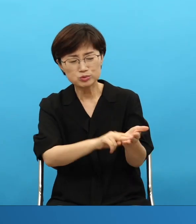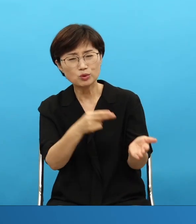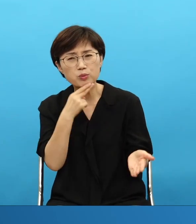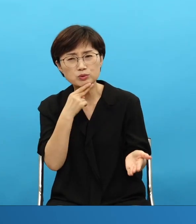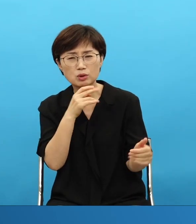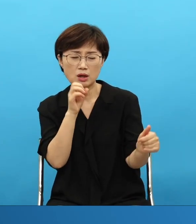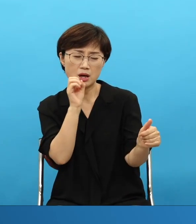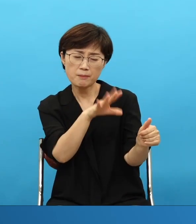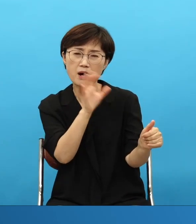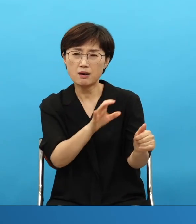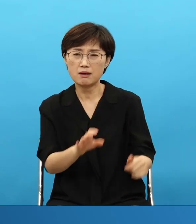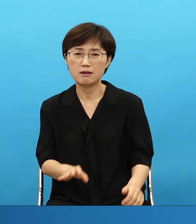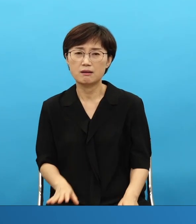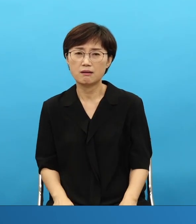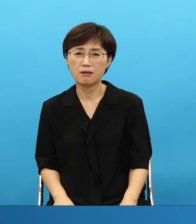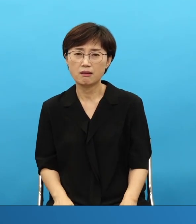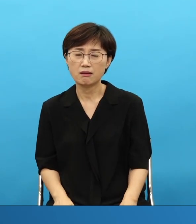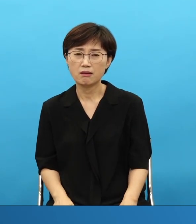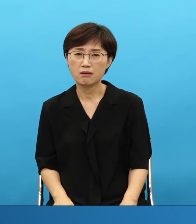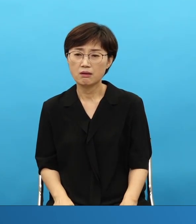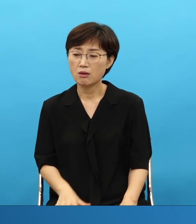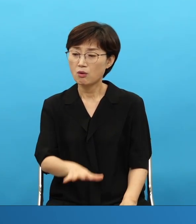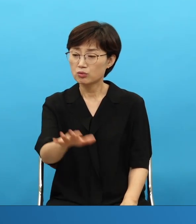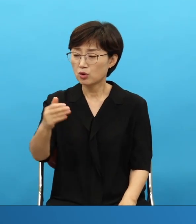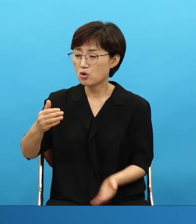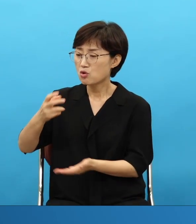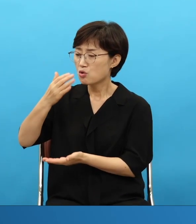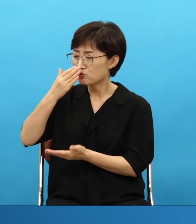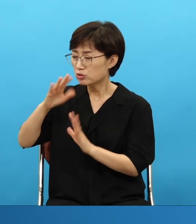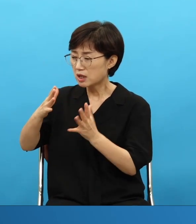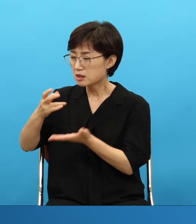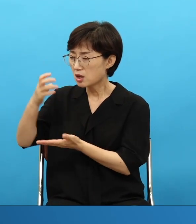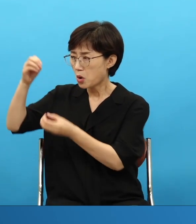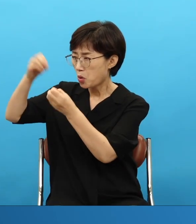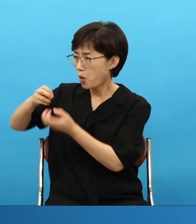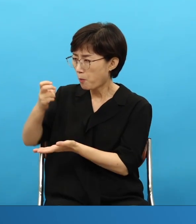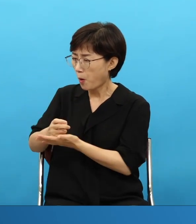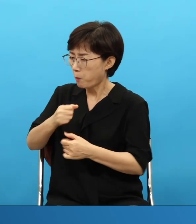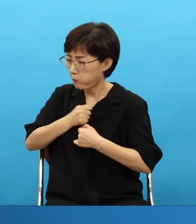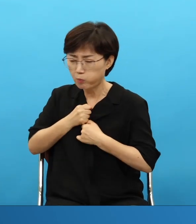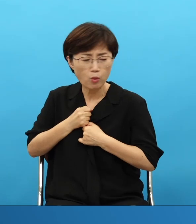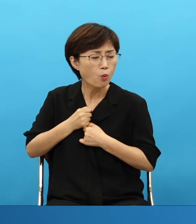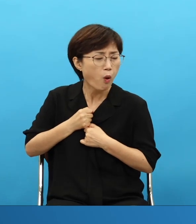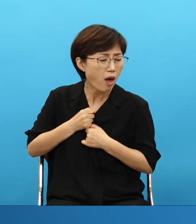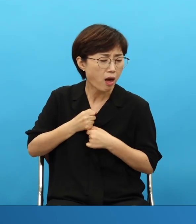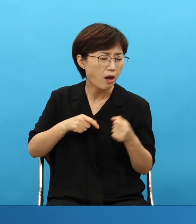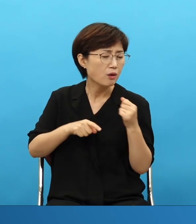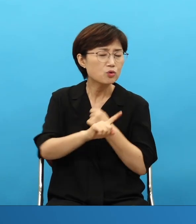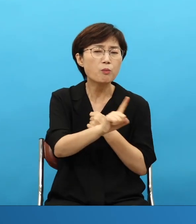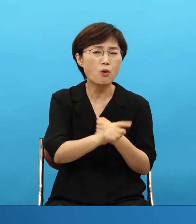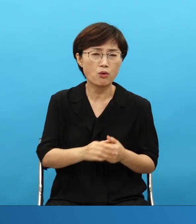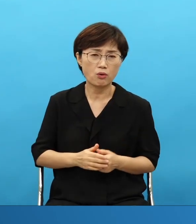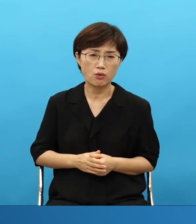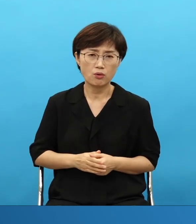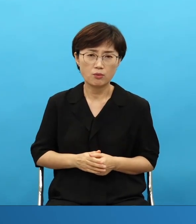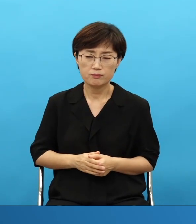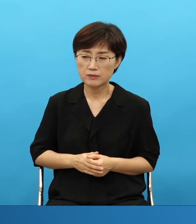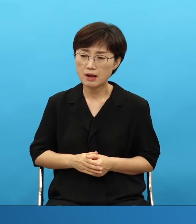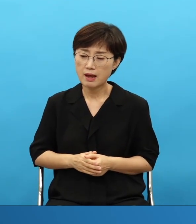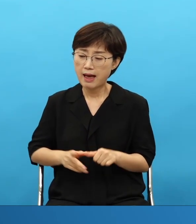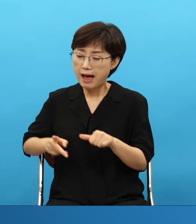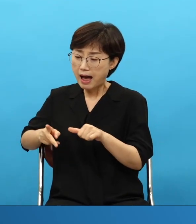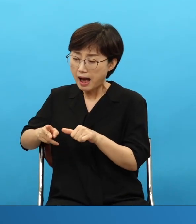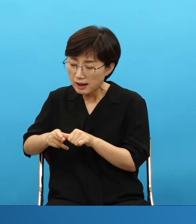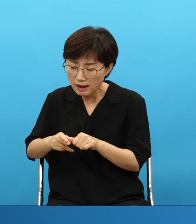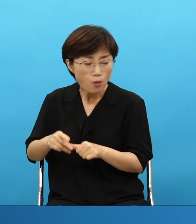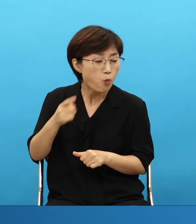Gentile be a problem? 어째서 우리가 유대인의 법을 또 지켜야 됩니까? How is it that we must follow the Jewish laws 어째서 again? 할례를 받아야만